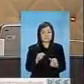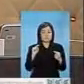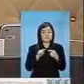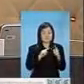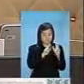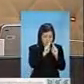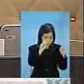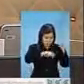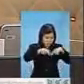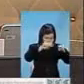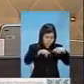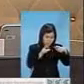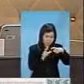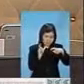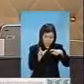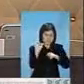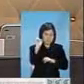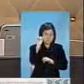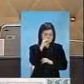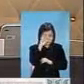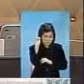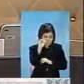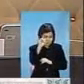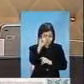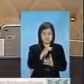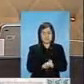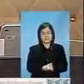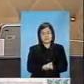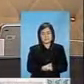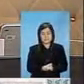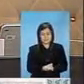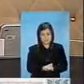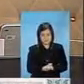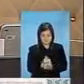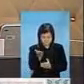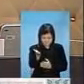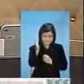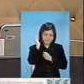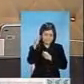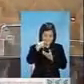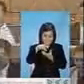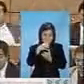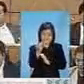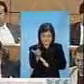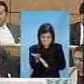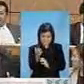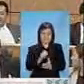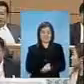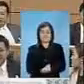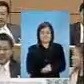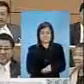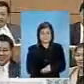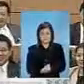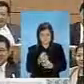ไม่ออกมานะครับเพราะฉะนั้นท่านอย่าเพิ่งกล่าวถึงเรื่องนี้นะครับเชิญท่านอาทุศอภิปรายต่อครับเชิญนะ ท่านประธานที่เคาร